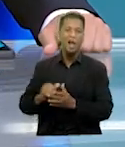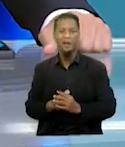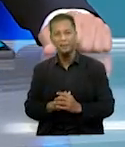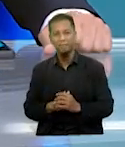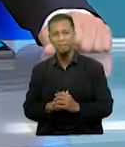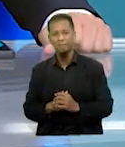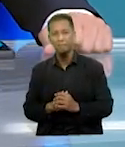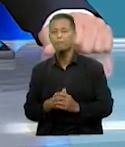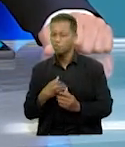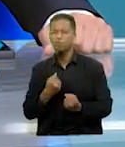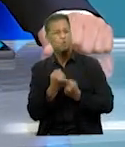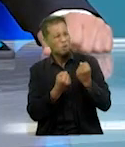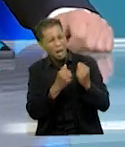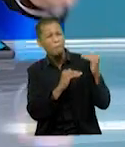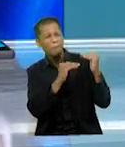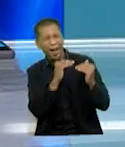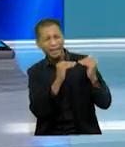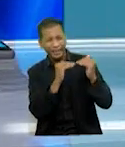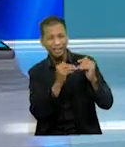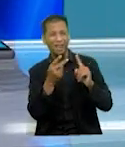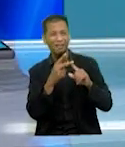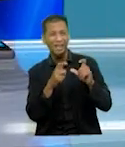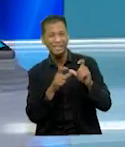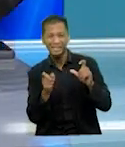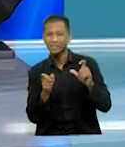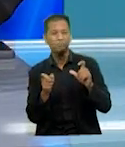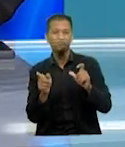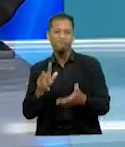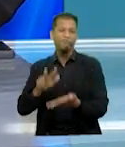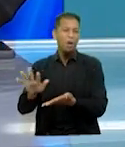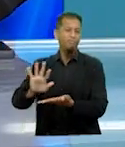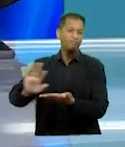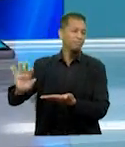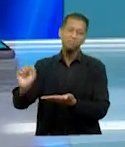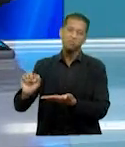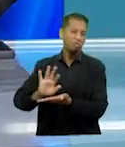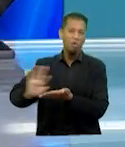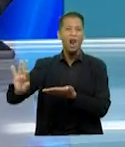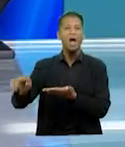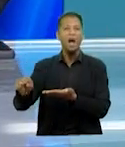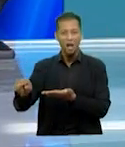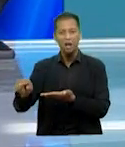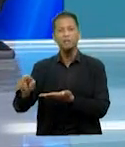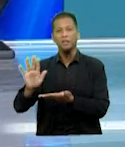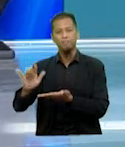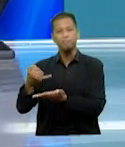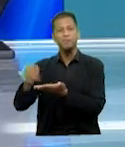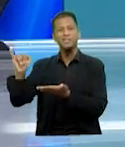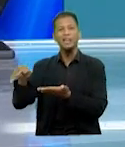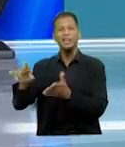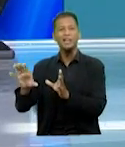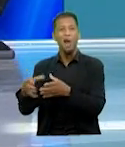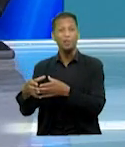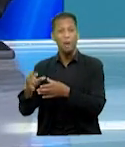Sambo. Dengan ditolaknya upaya banding, Irjen Verdi Sambo resmi dijatuhkan sanksi pemberhentian tidak dengan hormat